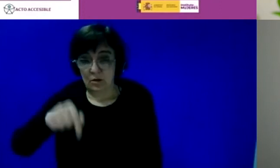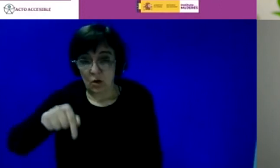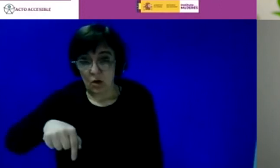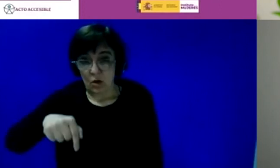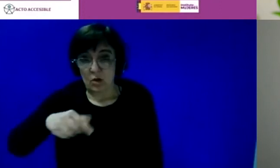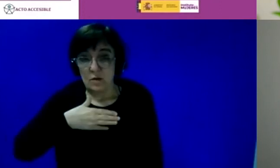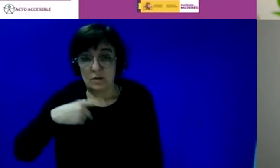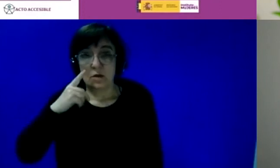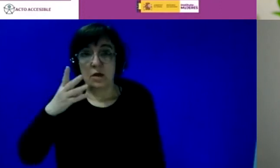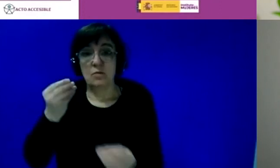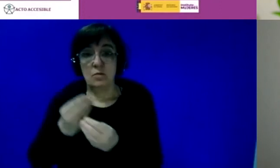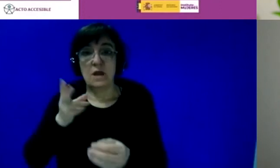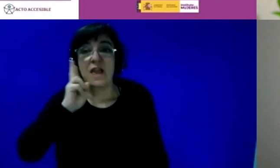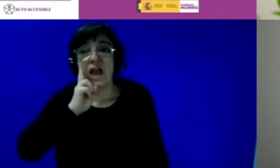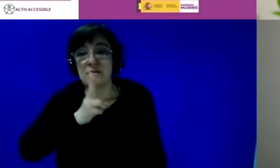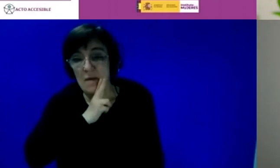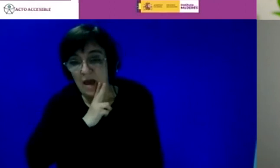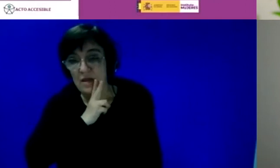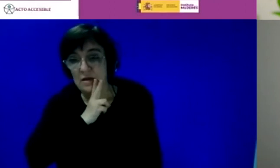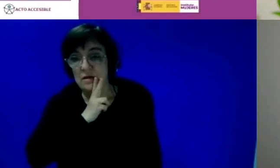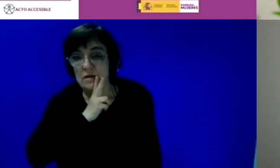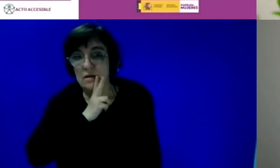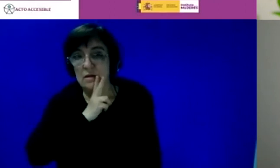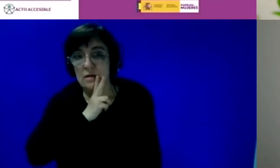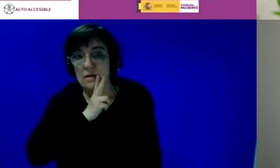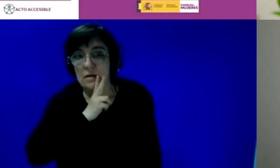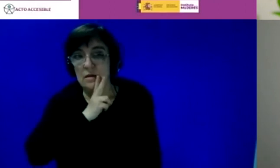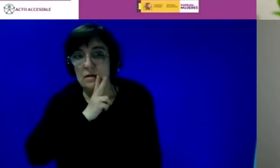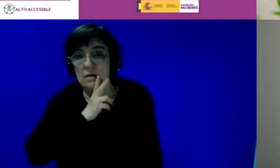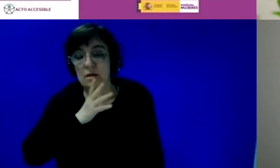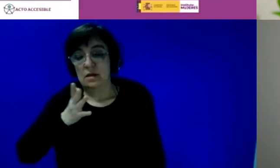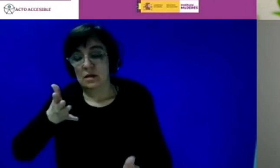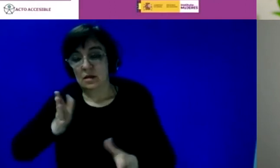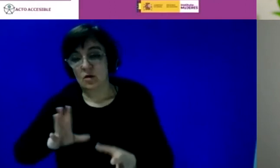disabilities, are helping their country in any way they can.